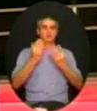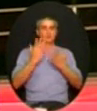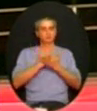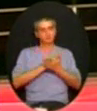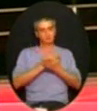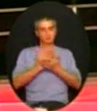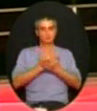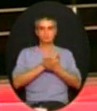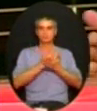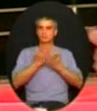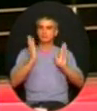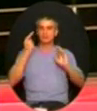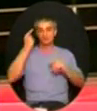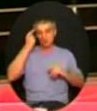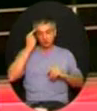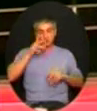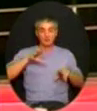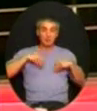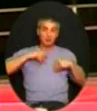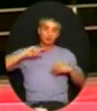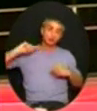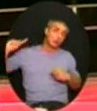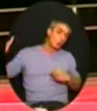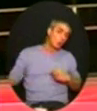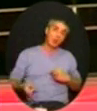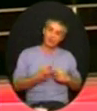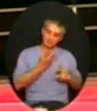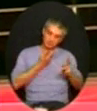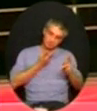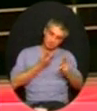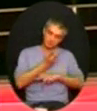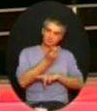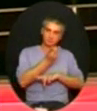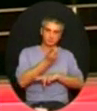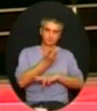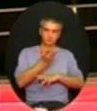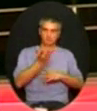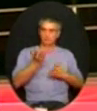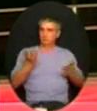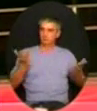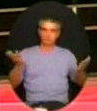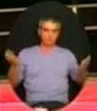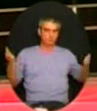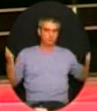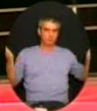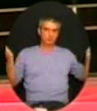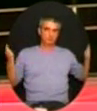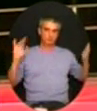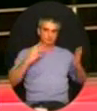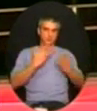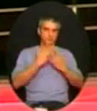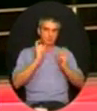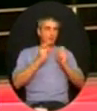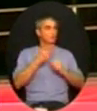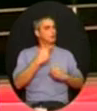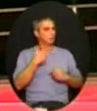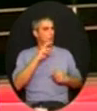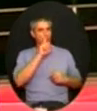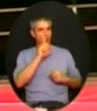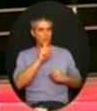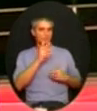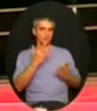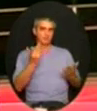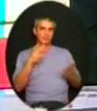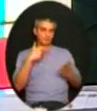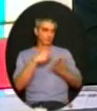גבול, ונראה לי שהנכונות של כל העדר הזה לחצות את קווי הגבול, היא מעידה משהו על המין האנושי. מאוד יכול שימעת את